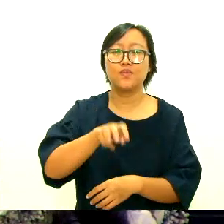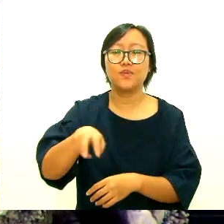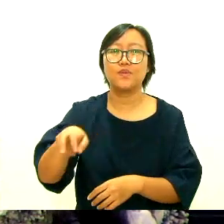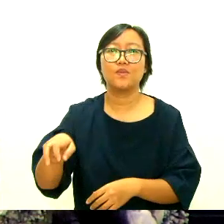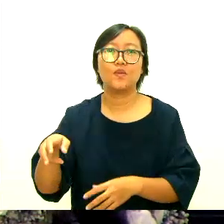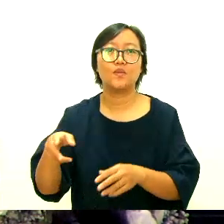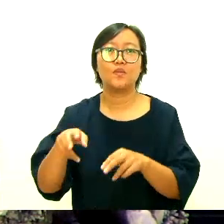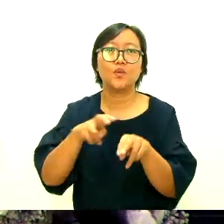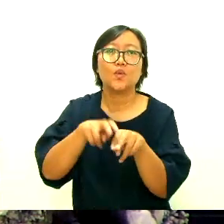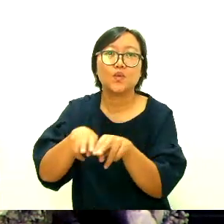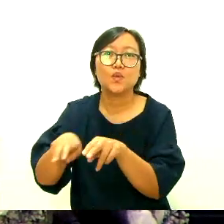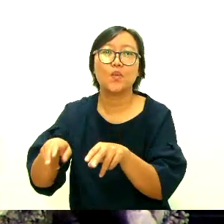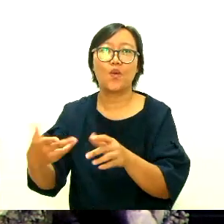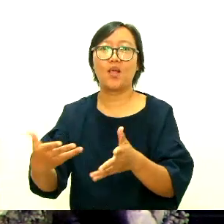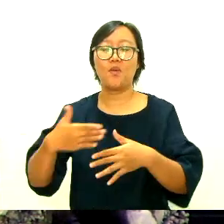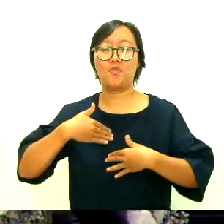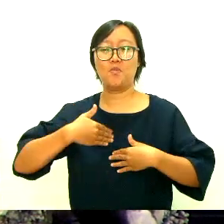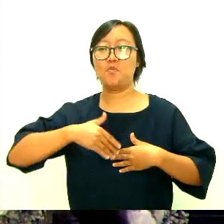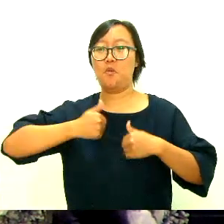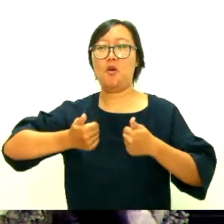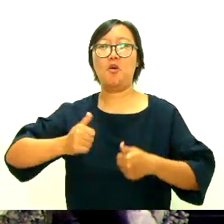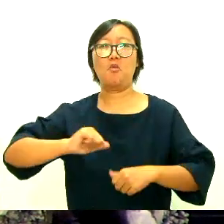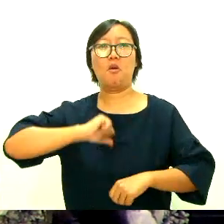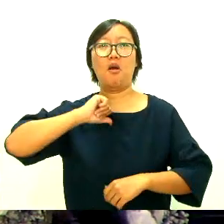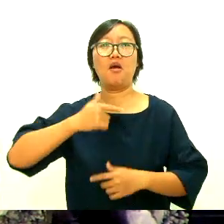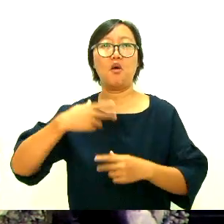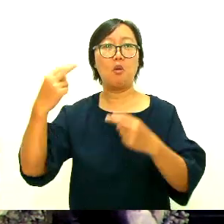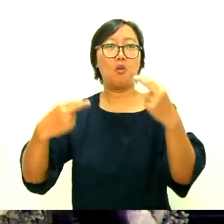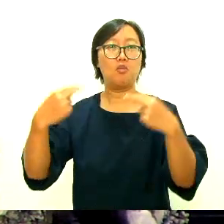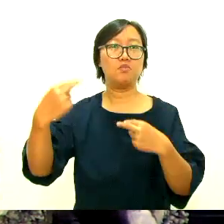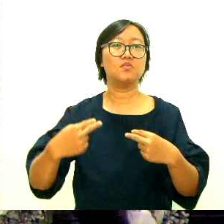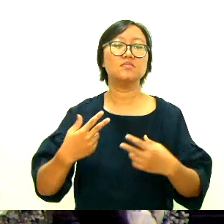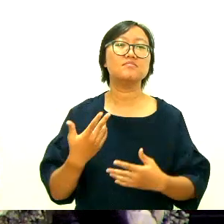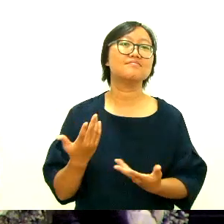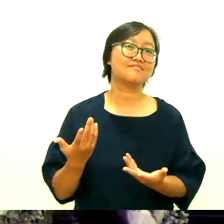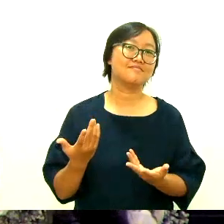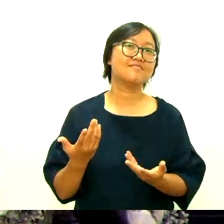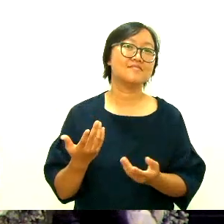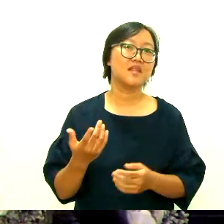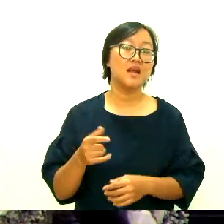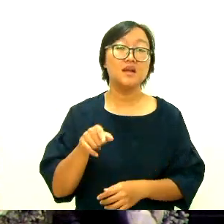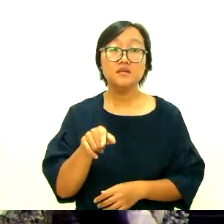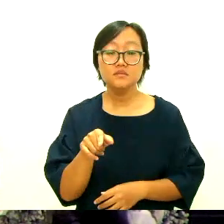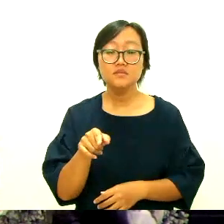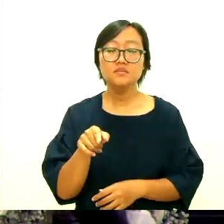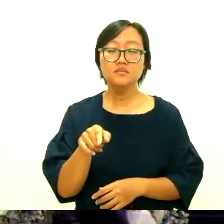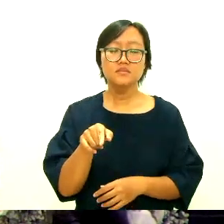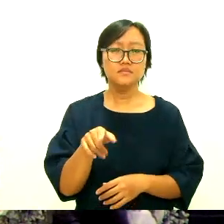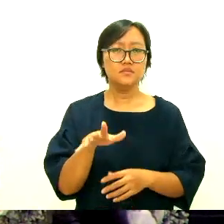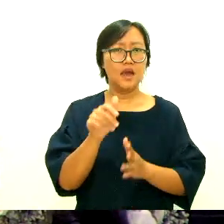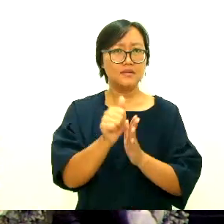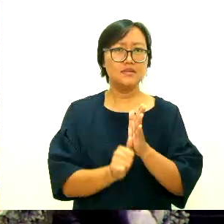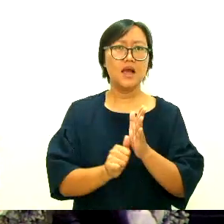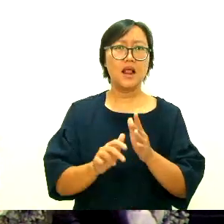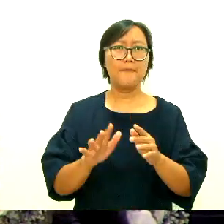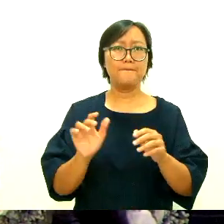oleh orang lain pesta perkawinan pada zaman Yesus yang menjadi bahan perumpamaan Yesus